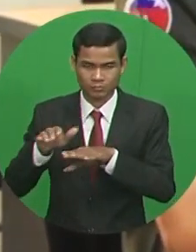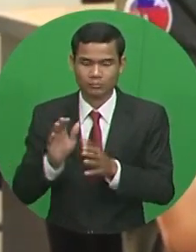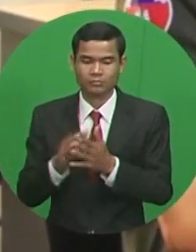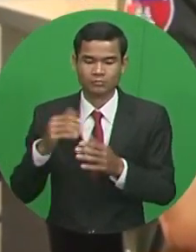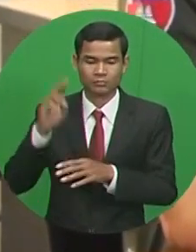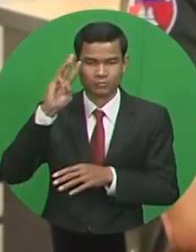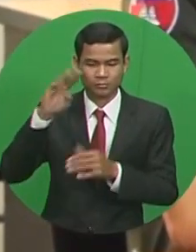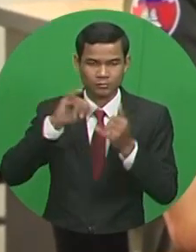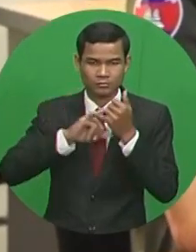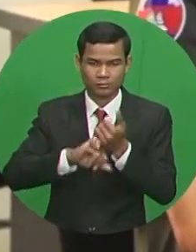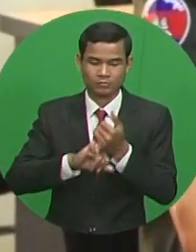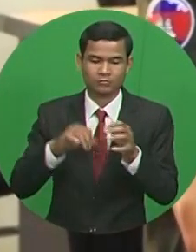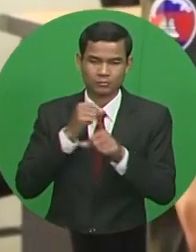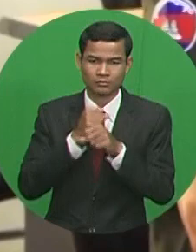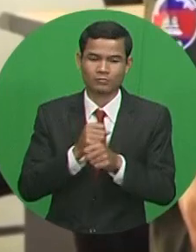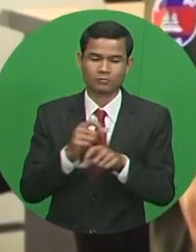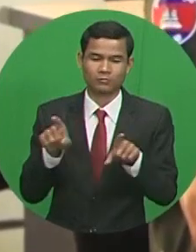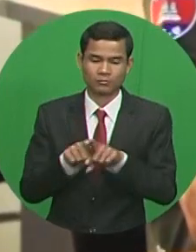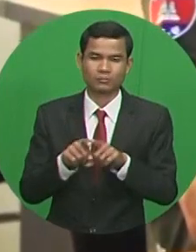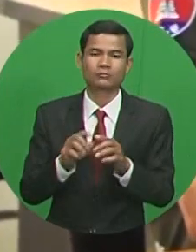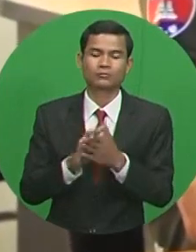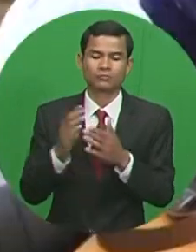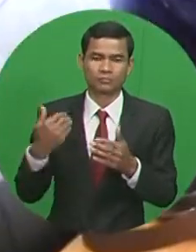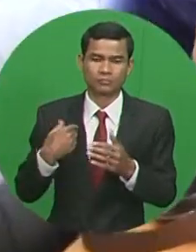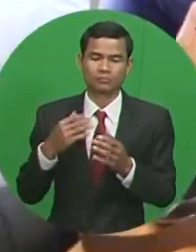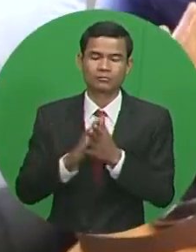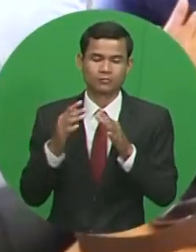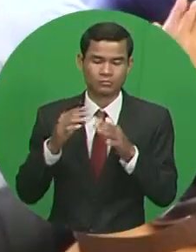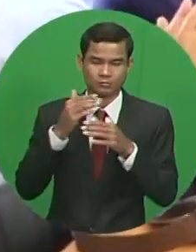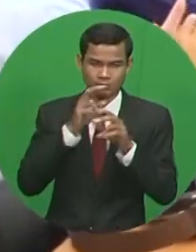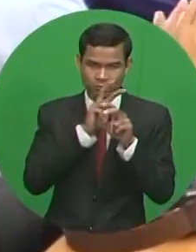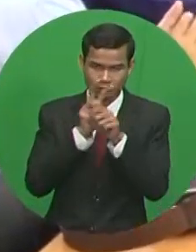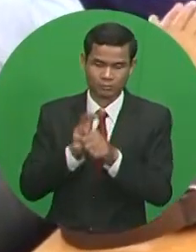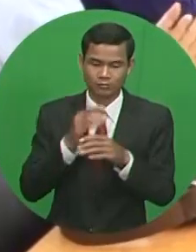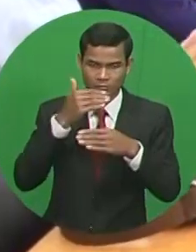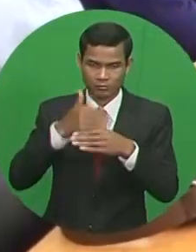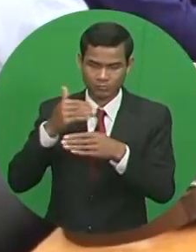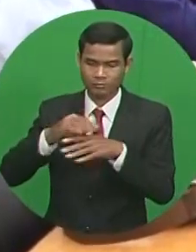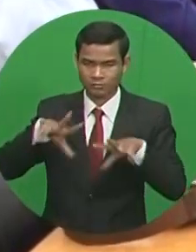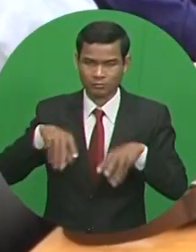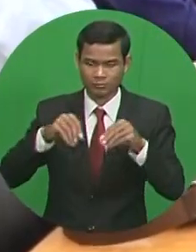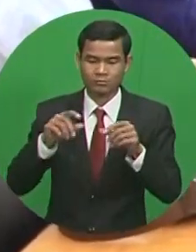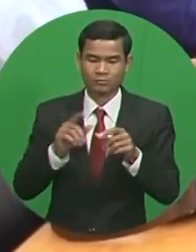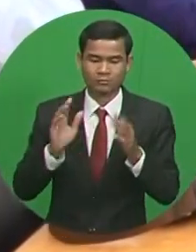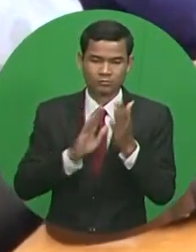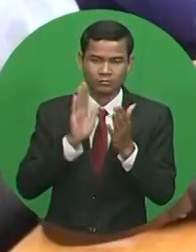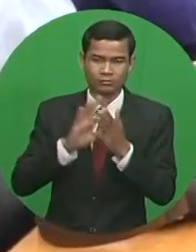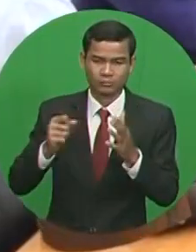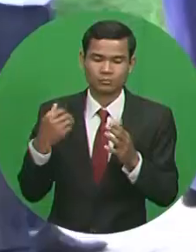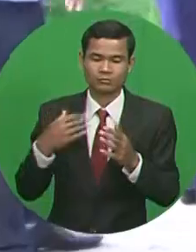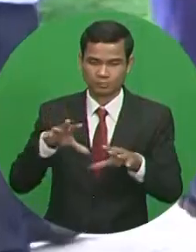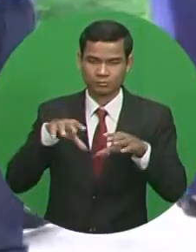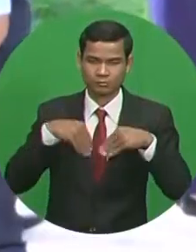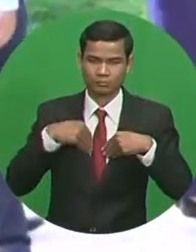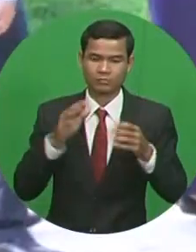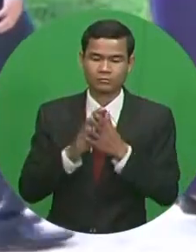បដញ្ញាការពារបានយ៉ាងមឹងម៉ាត់នៅបរណភាពទឹកដីនៃព្រះរាជាណាចក្រកម្ពុជានៅពេលកន្លងមករហូតទទួលបានសុ